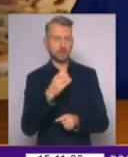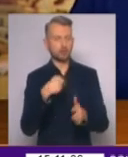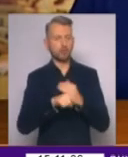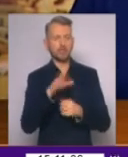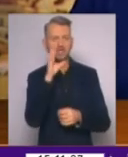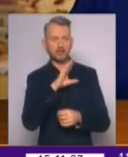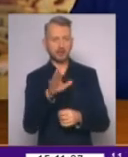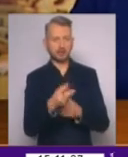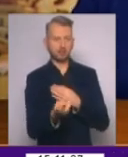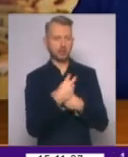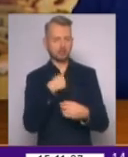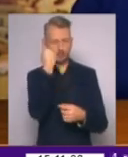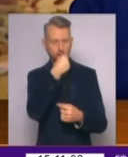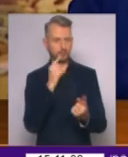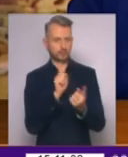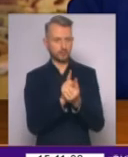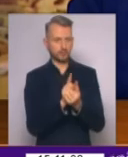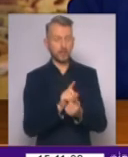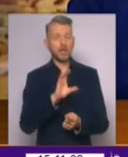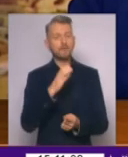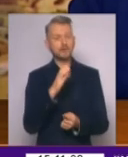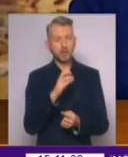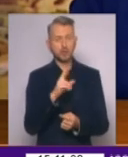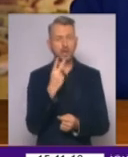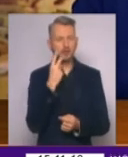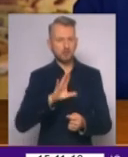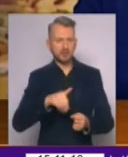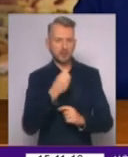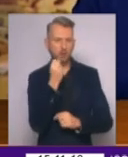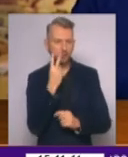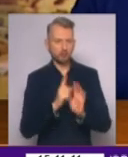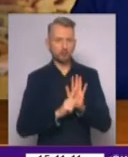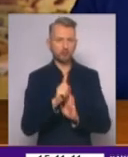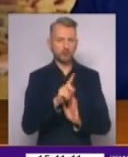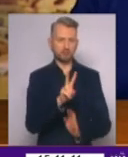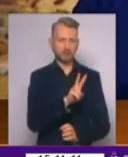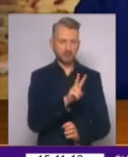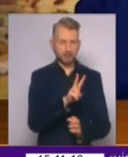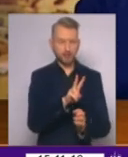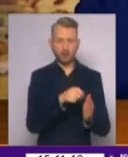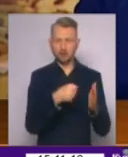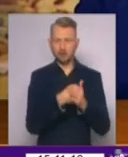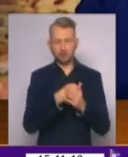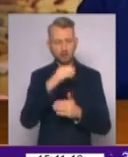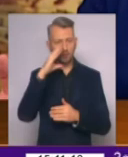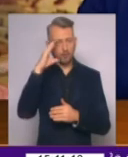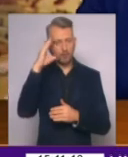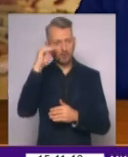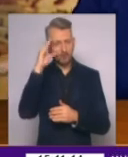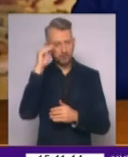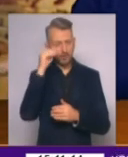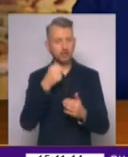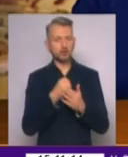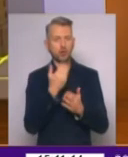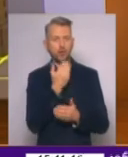мій особистий прийом. В середу, як завжди роблю, це після обіду, десь починаючи з 2 години, і до вечора, до останнього, так би